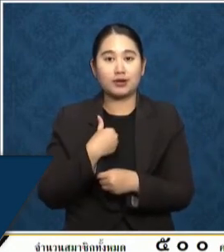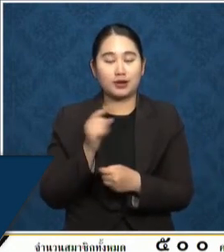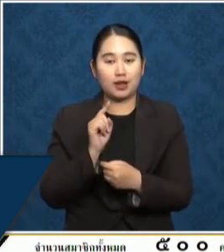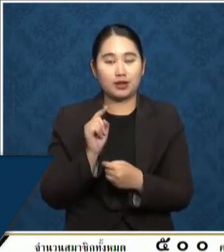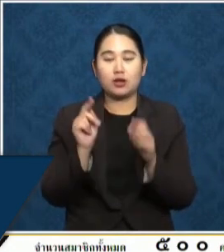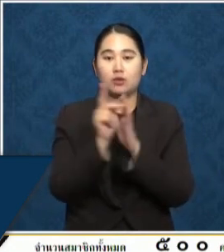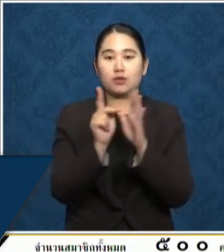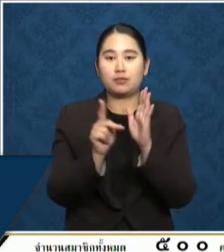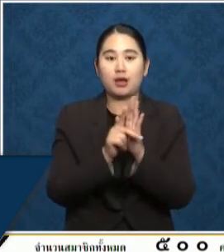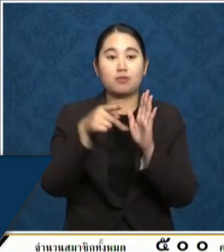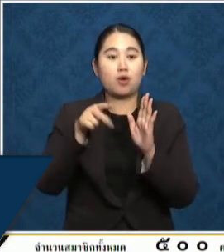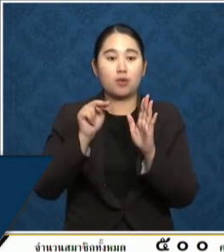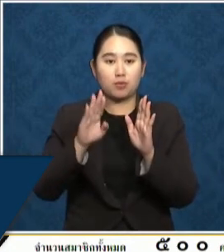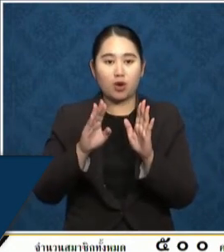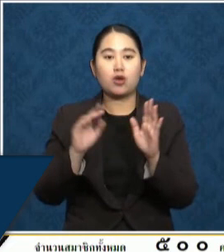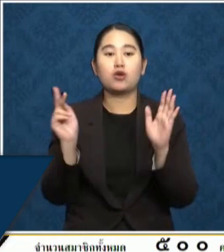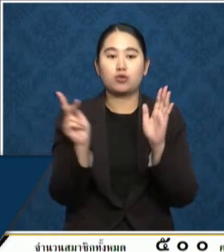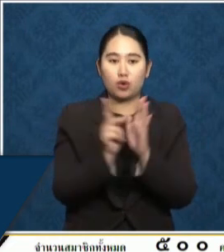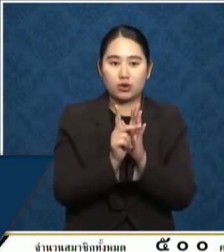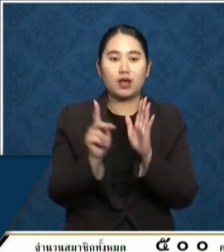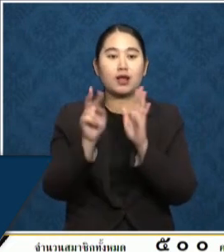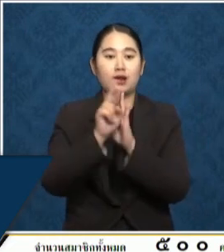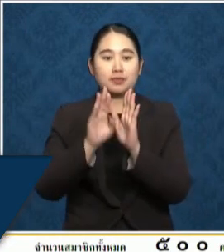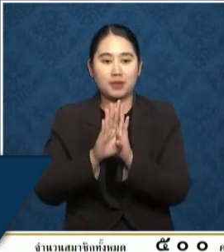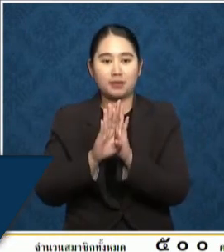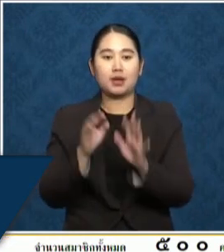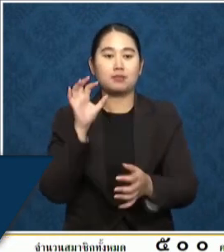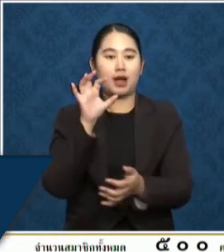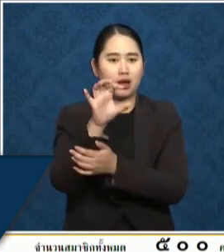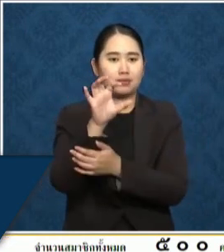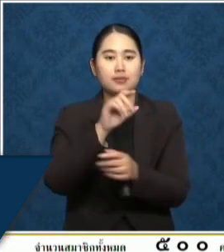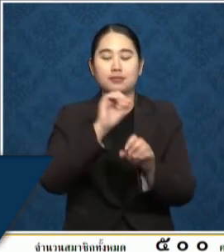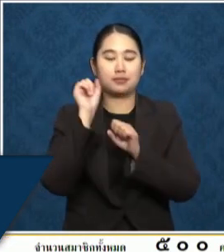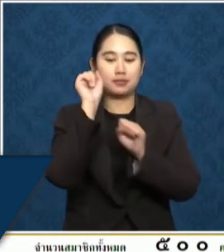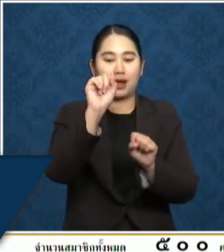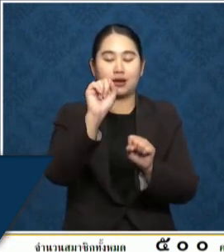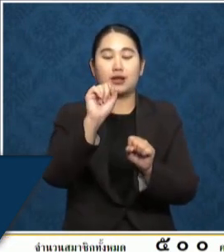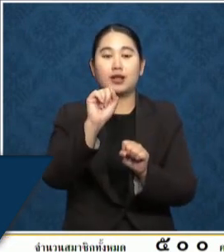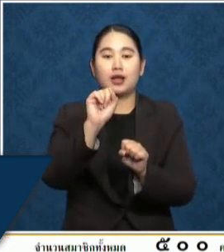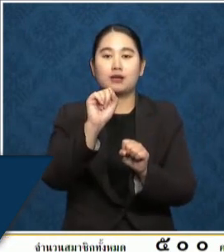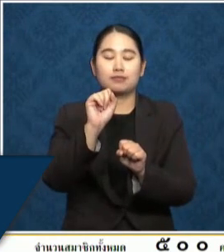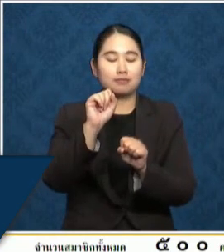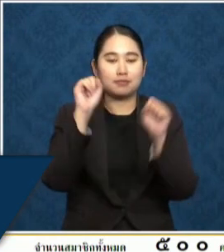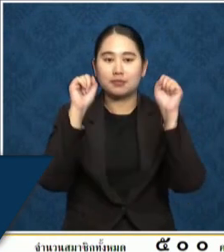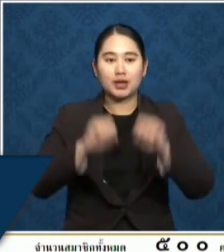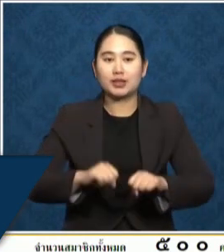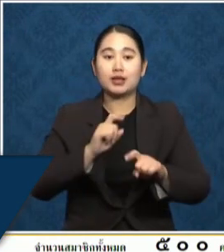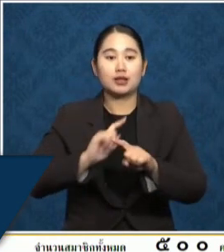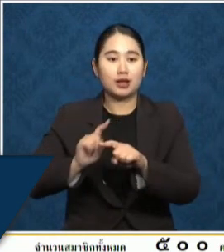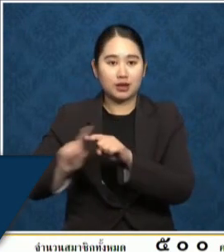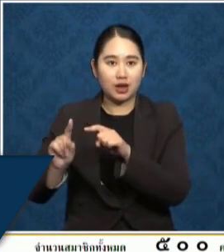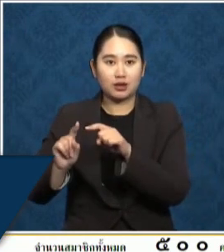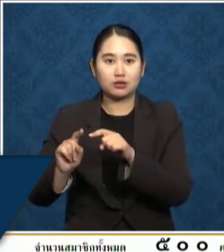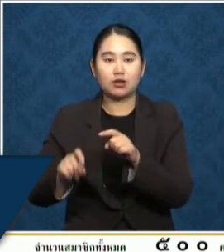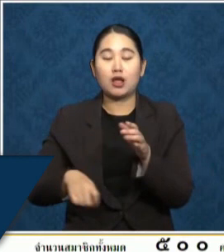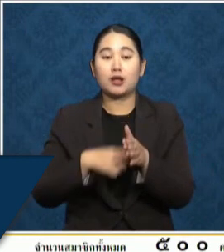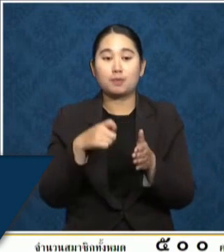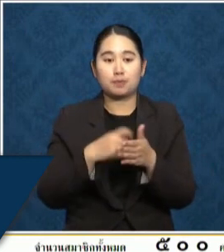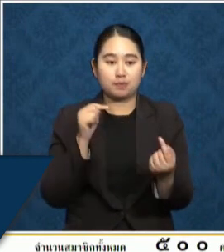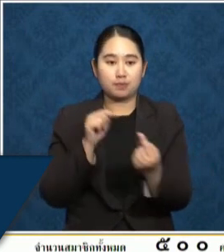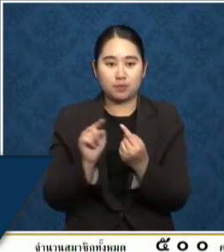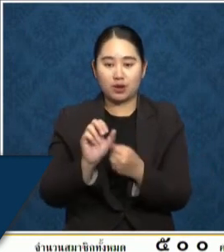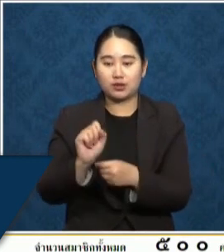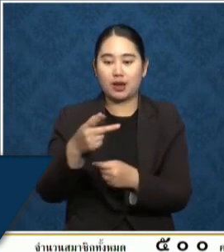บทมรหัดแ่งกดหมาย ก Mod Media Systemประกาศคำสั่งหรอมติขน Burger Kingในส่วที่อ้างถึง